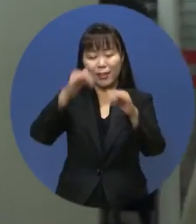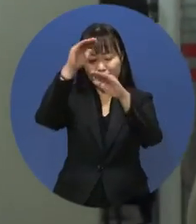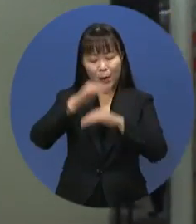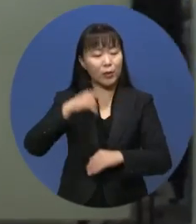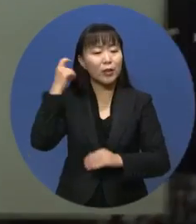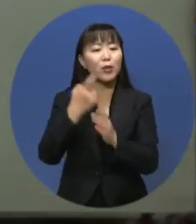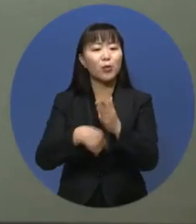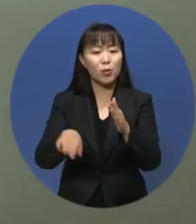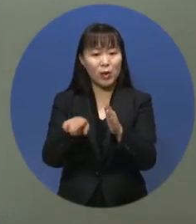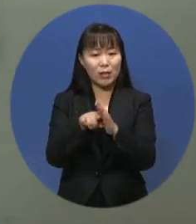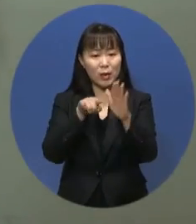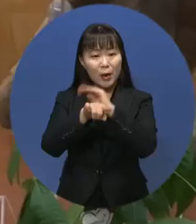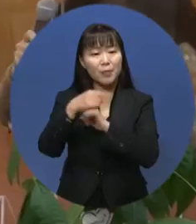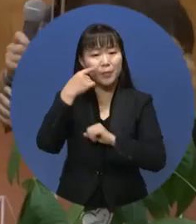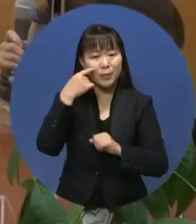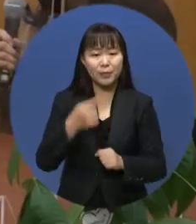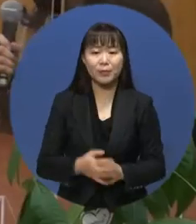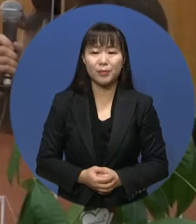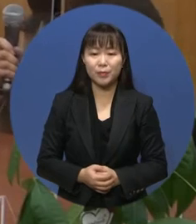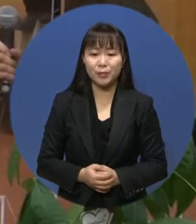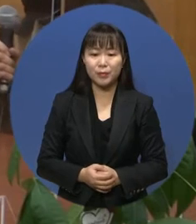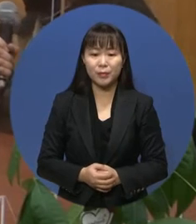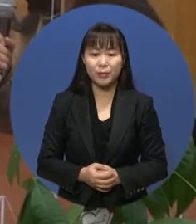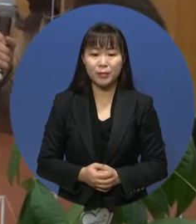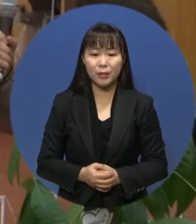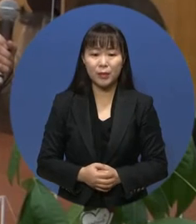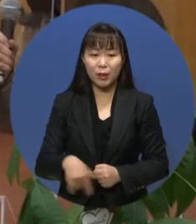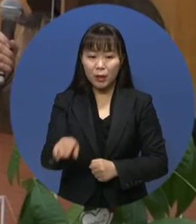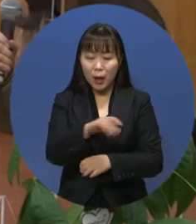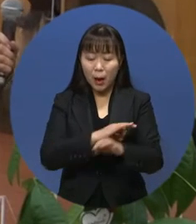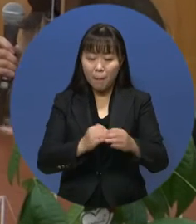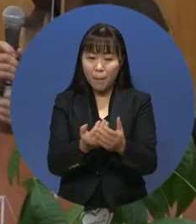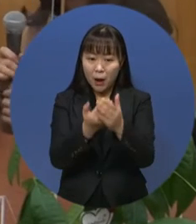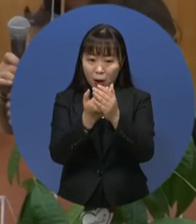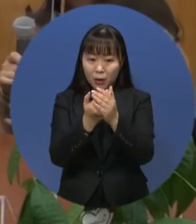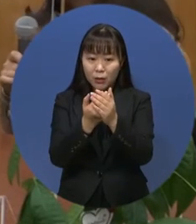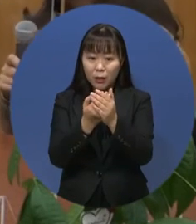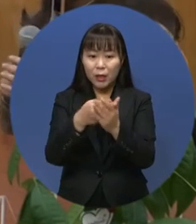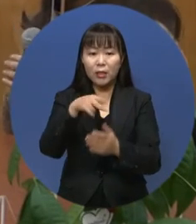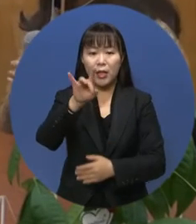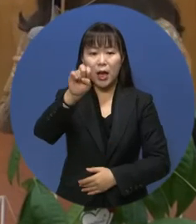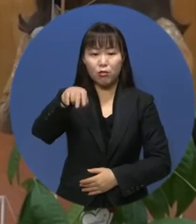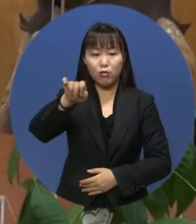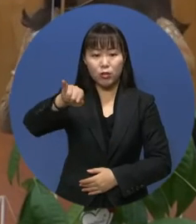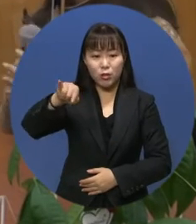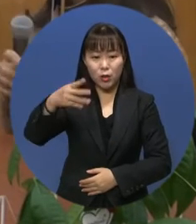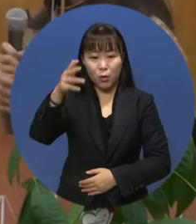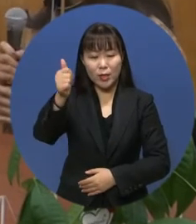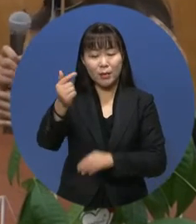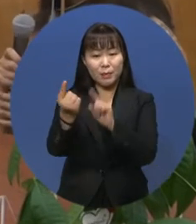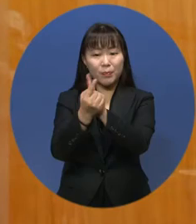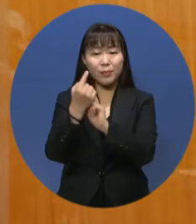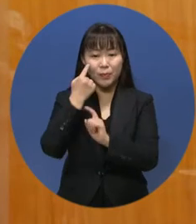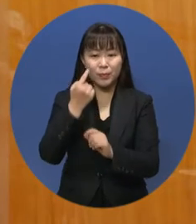들어보고자 현장에 나왔습니다. 지하상가 번영의 사유철 회장님을 먼저 만났습니다.